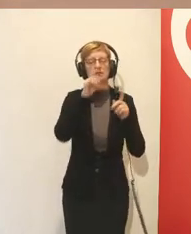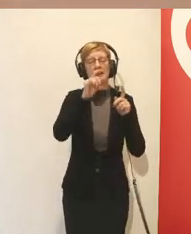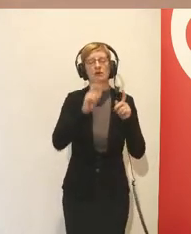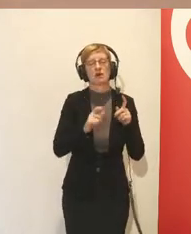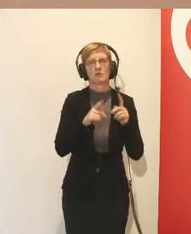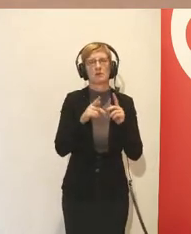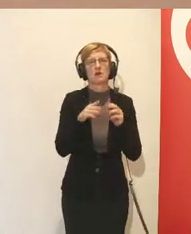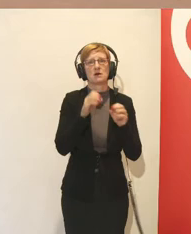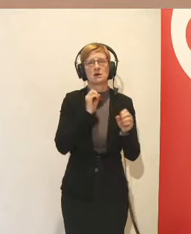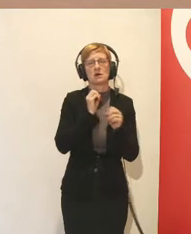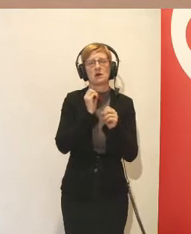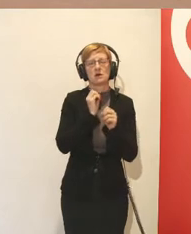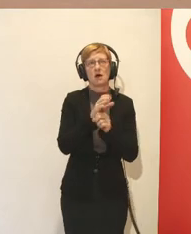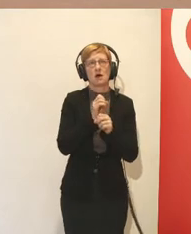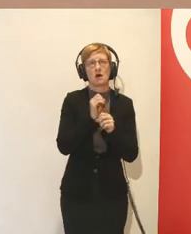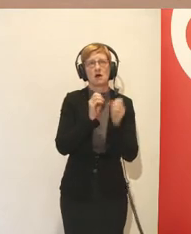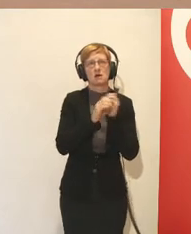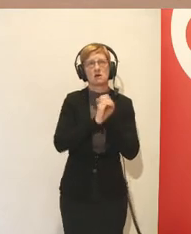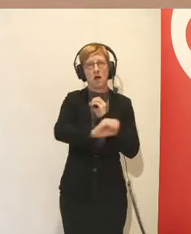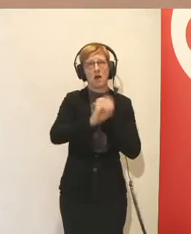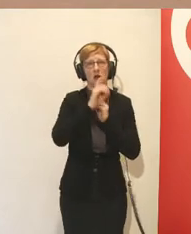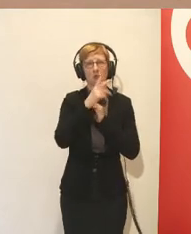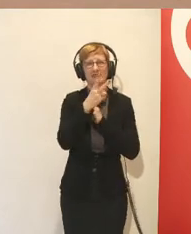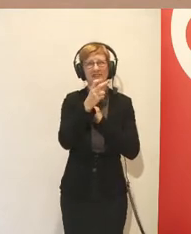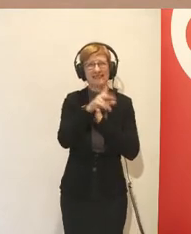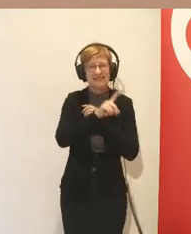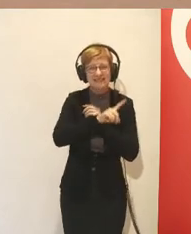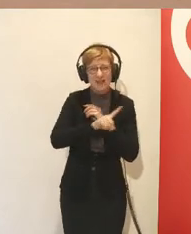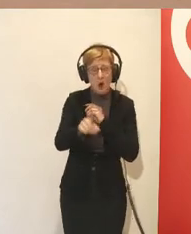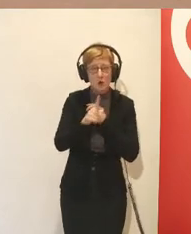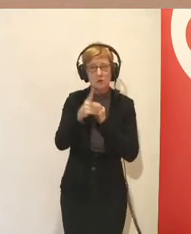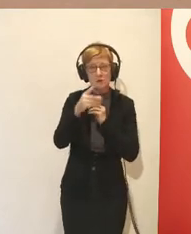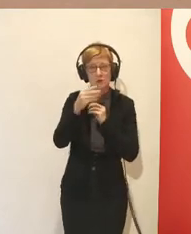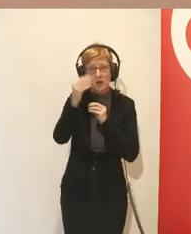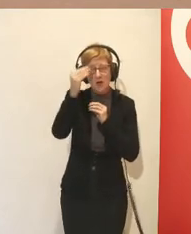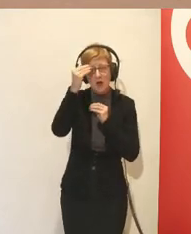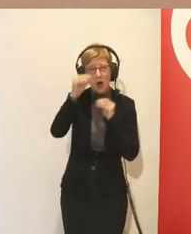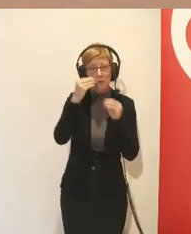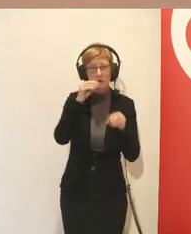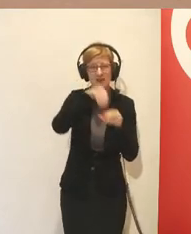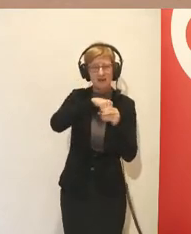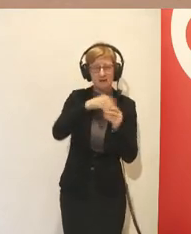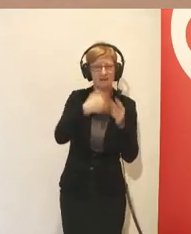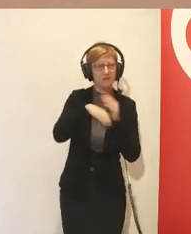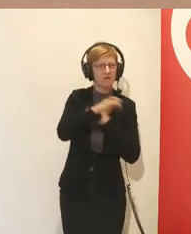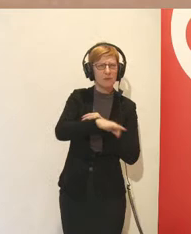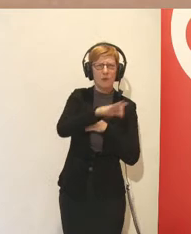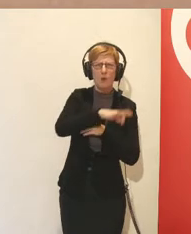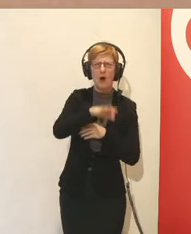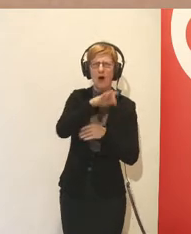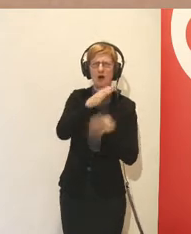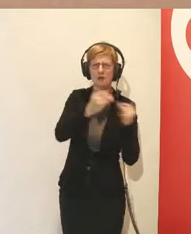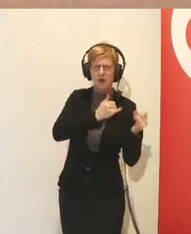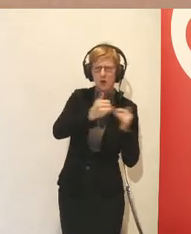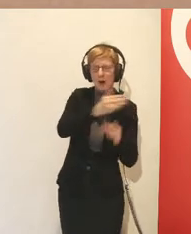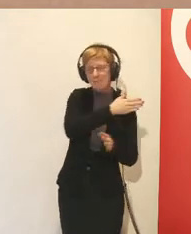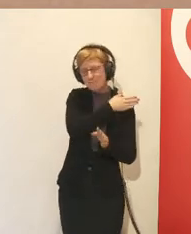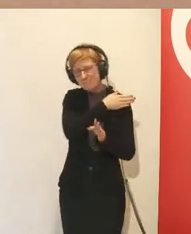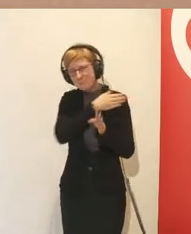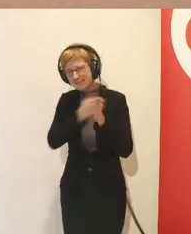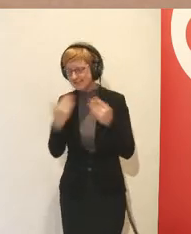noch ungefähr 20.000 abonnenten februar über januar bis hin zu jetzt